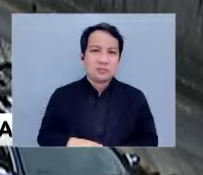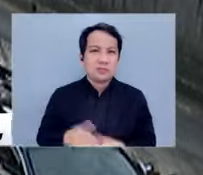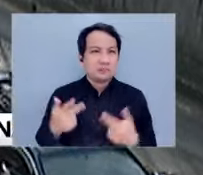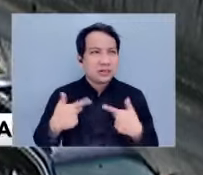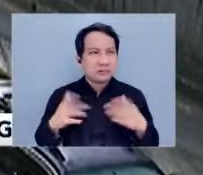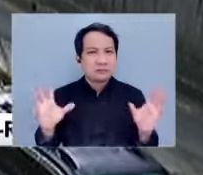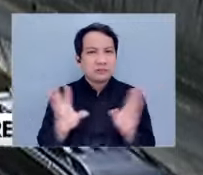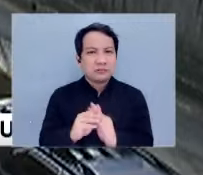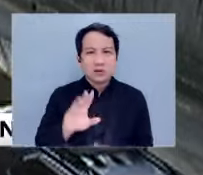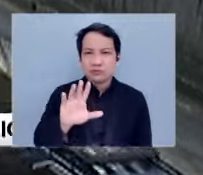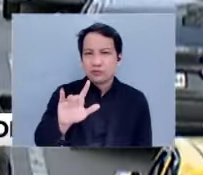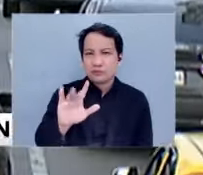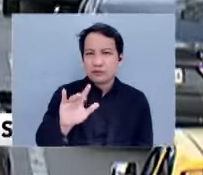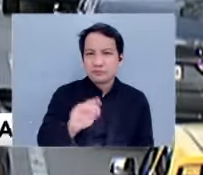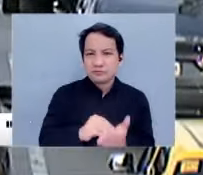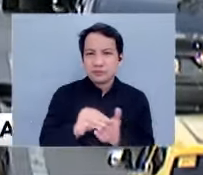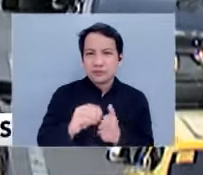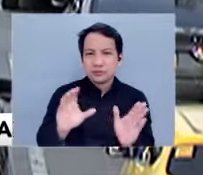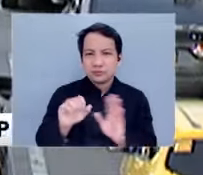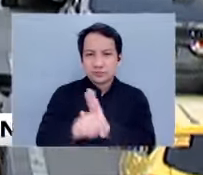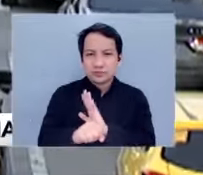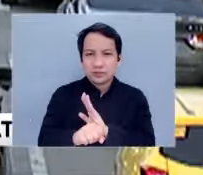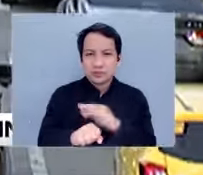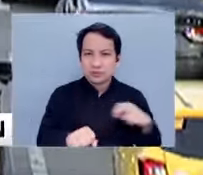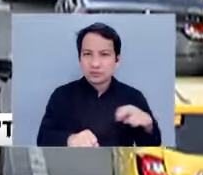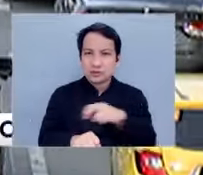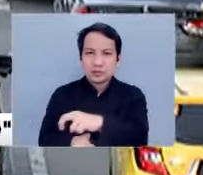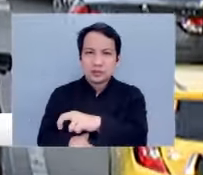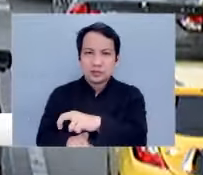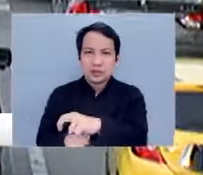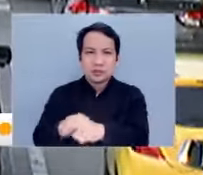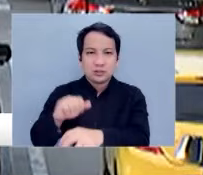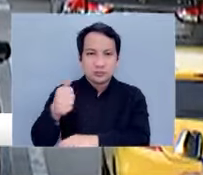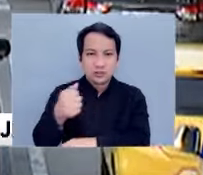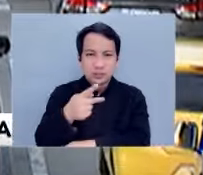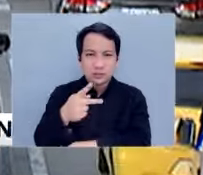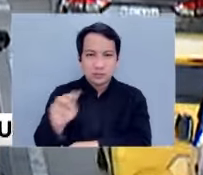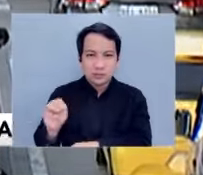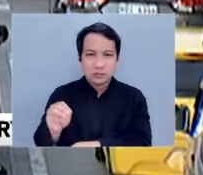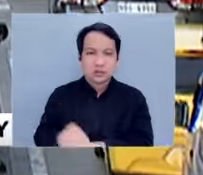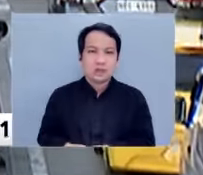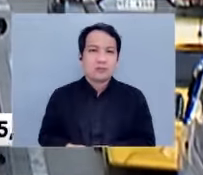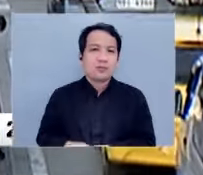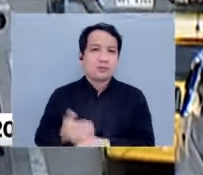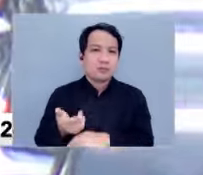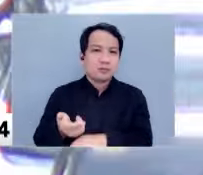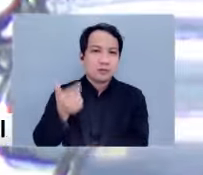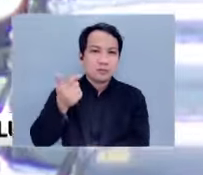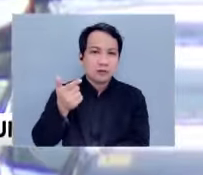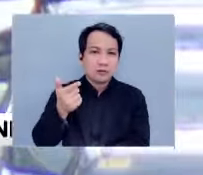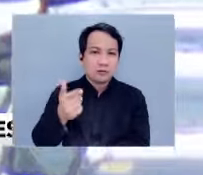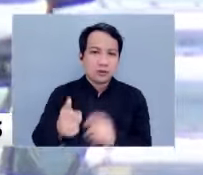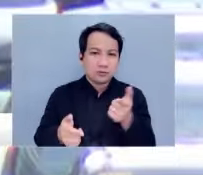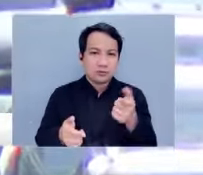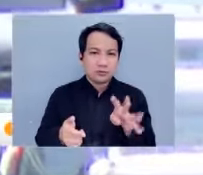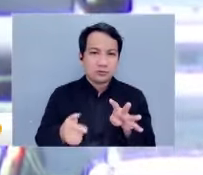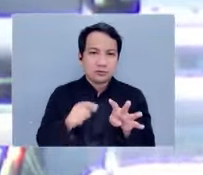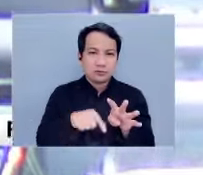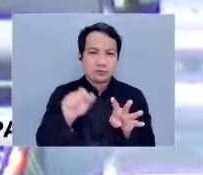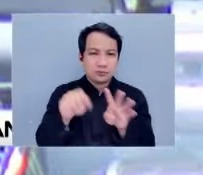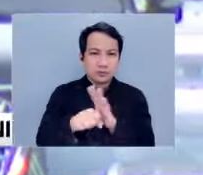seconds ng bawat driver para makatravel ng 10 kilometro. Mas mataas iyan sa 24 minutes at 40 seconds